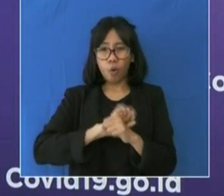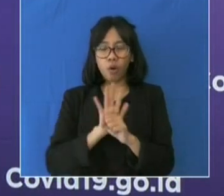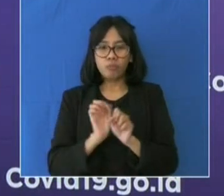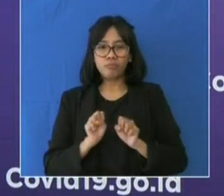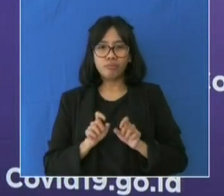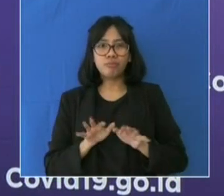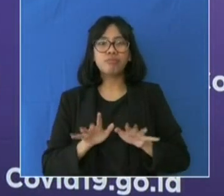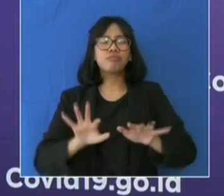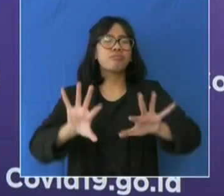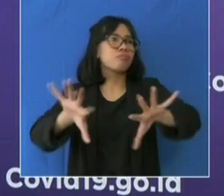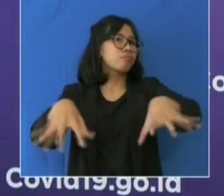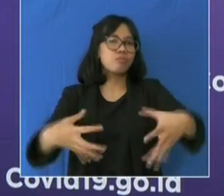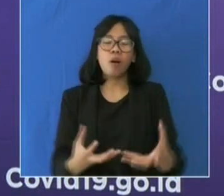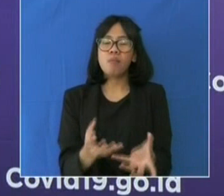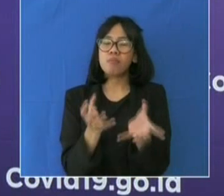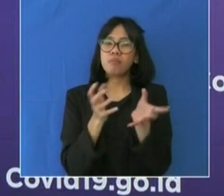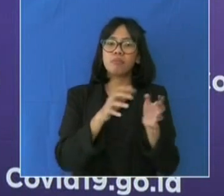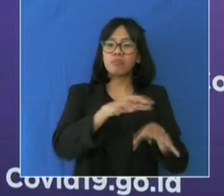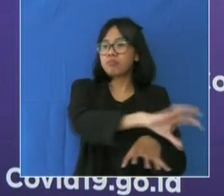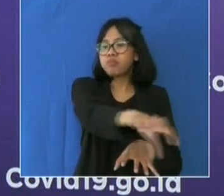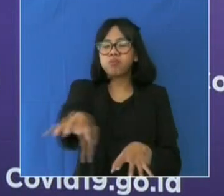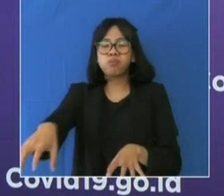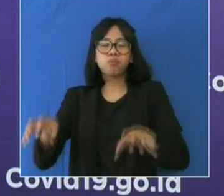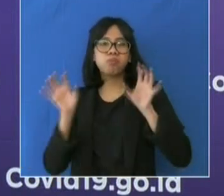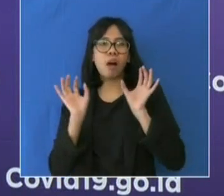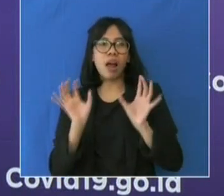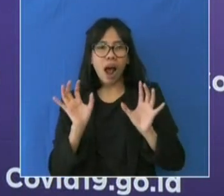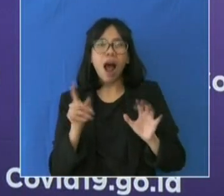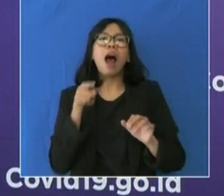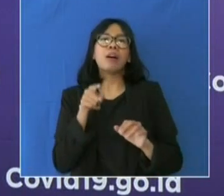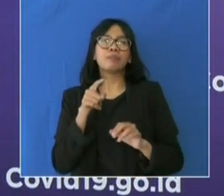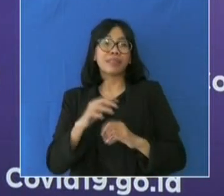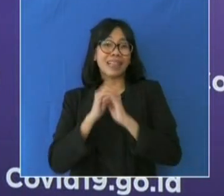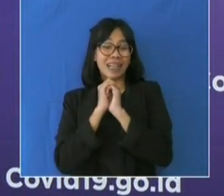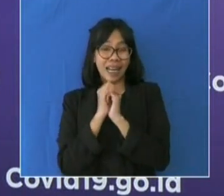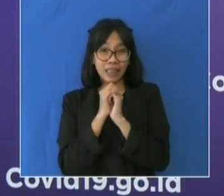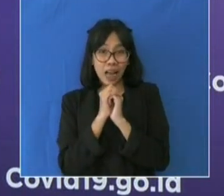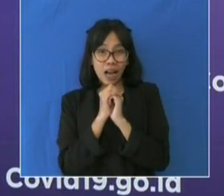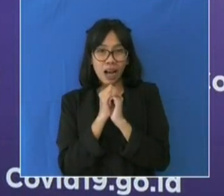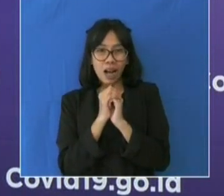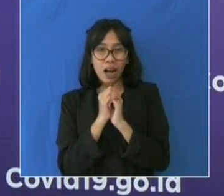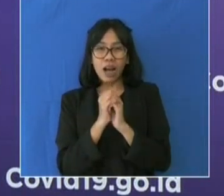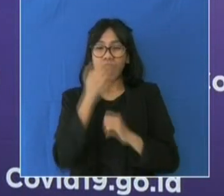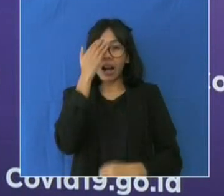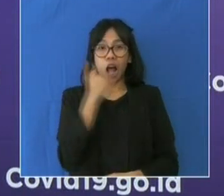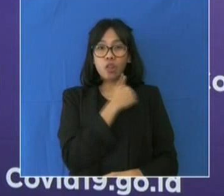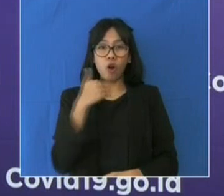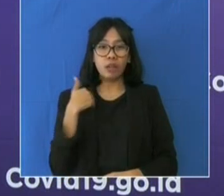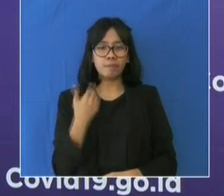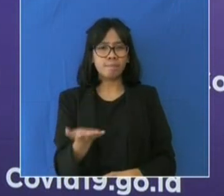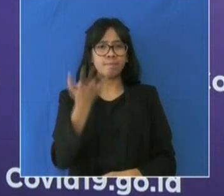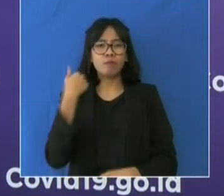19 ini merebak dimana-mana maka Gereja Katolik mengambil sikap untuk